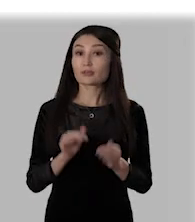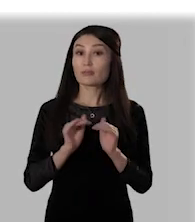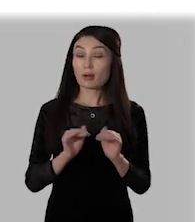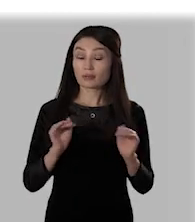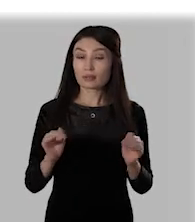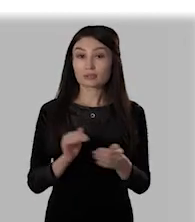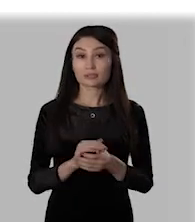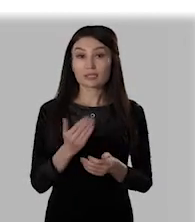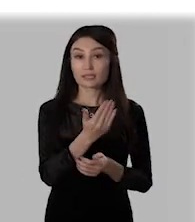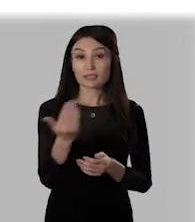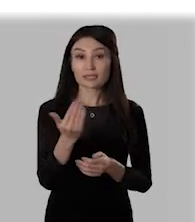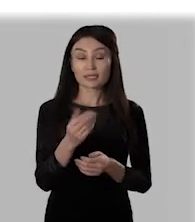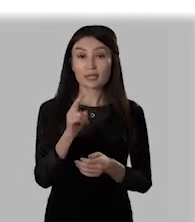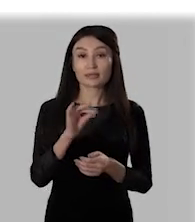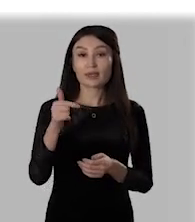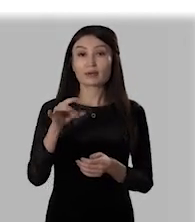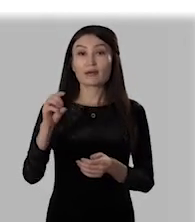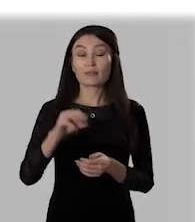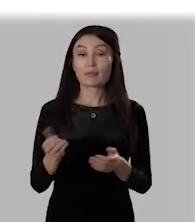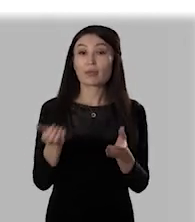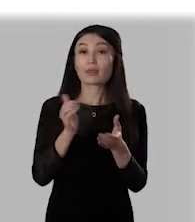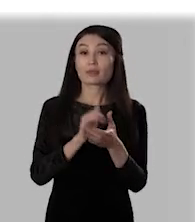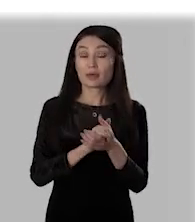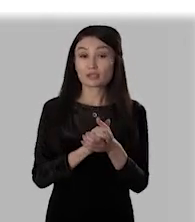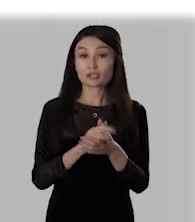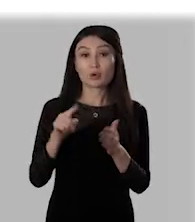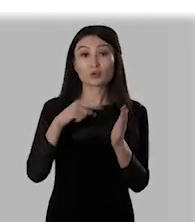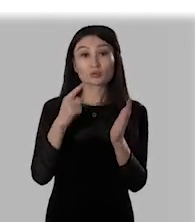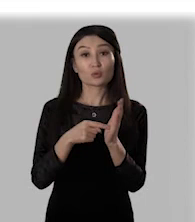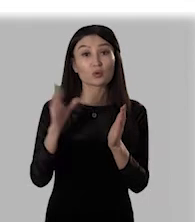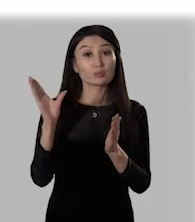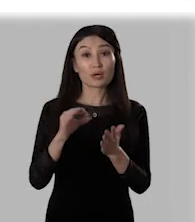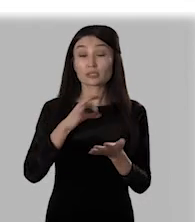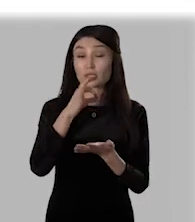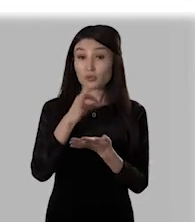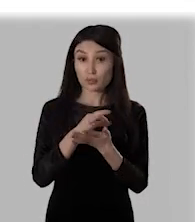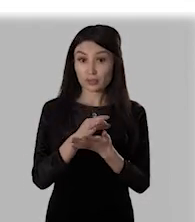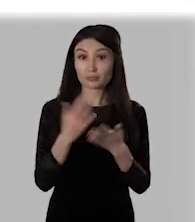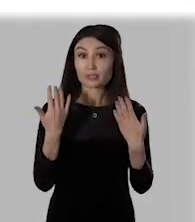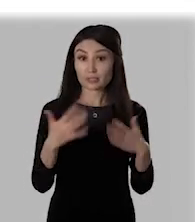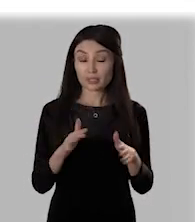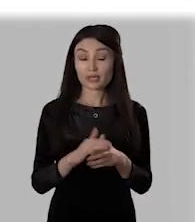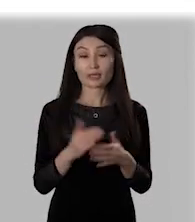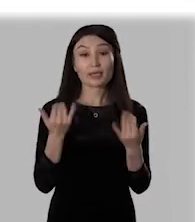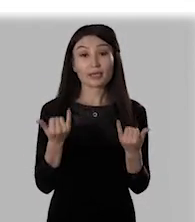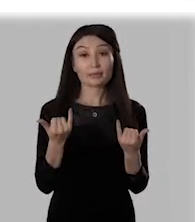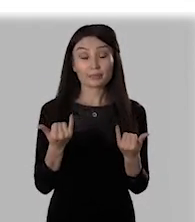балдар, силер диаграмма менен жакшылап таанышып, суроолордун баарына жооп берип чыктыңар.